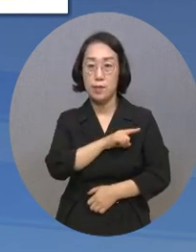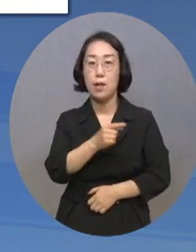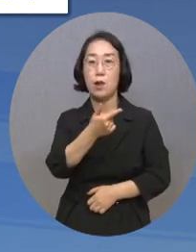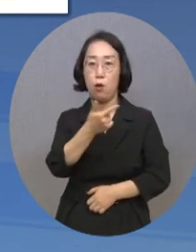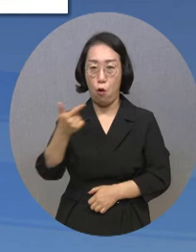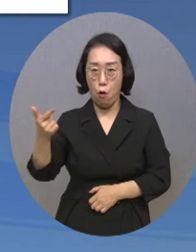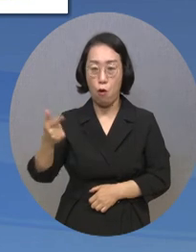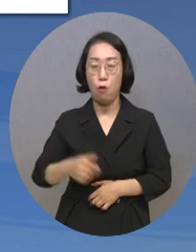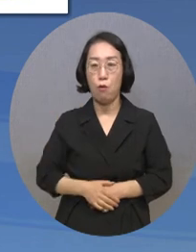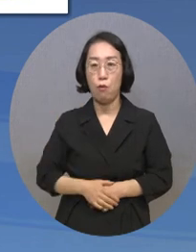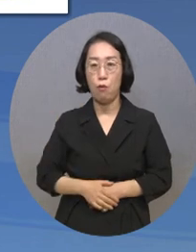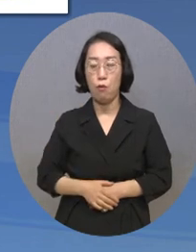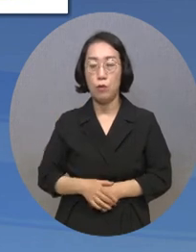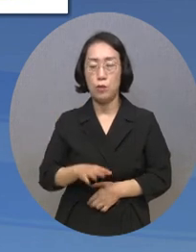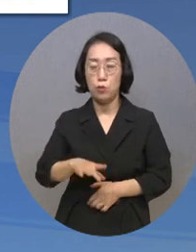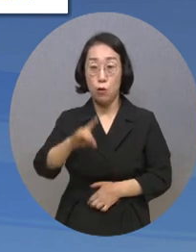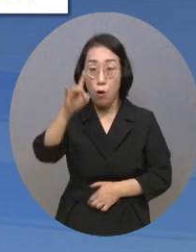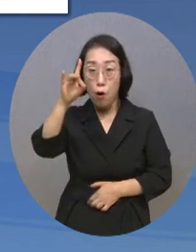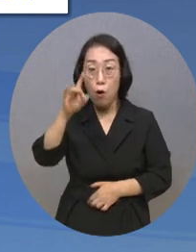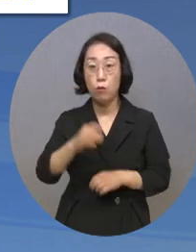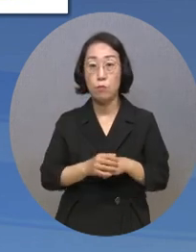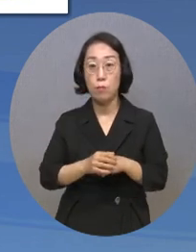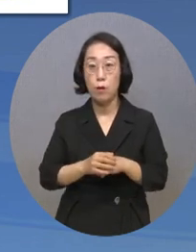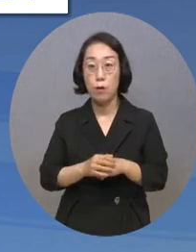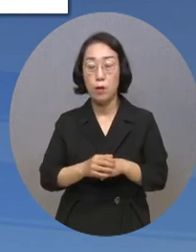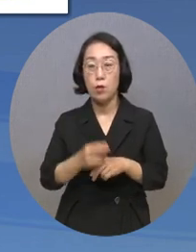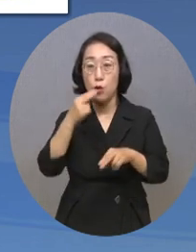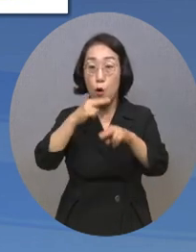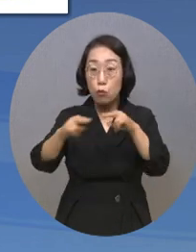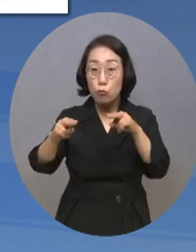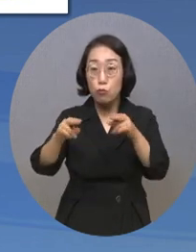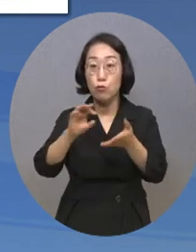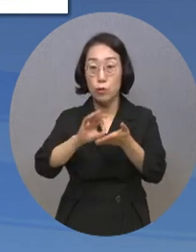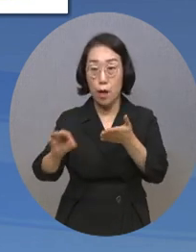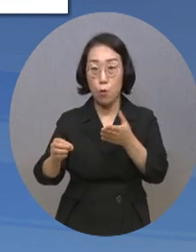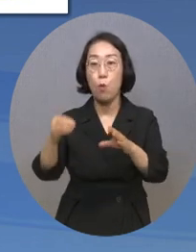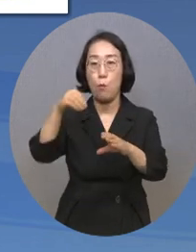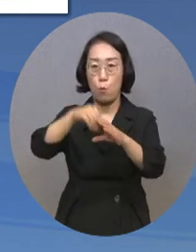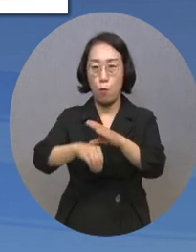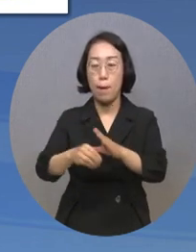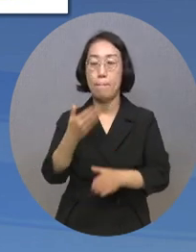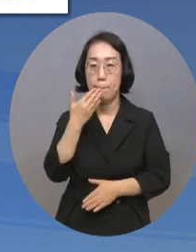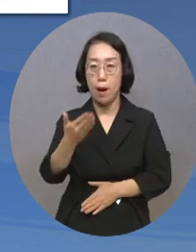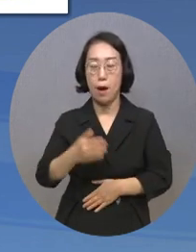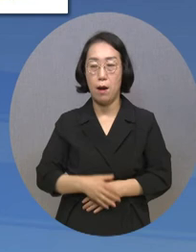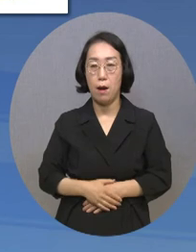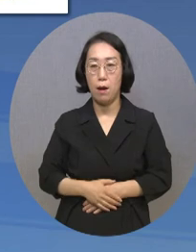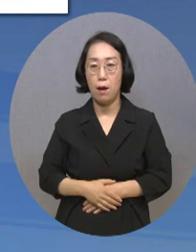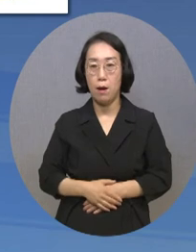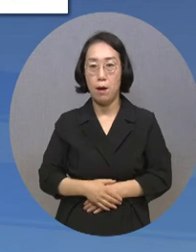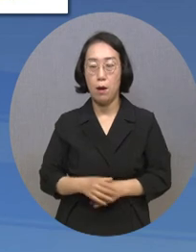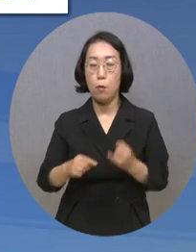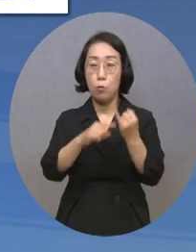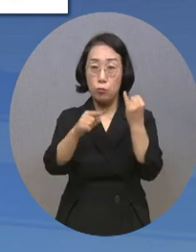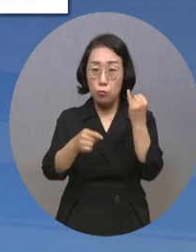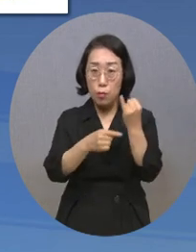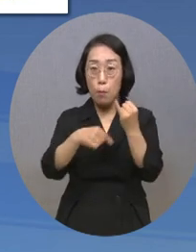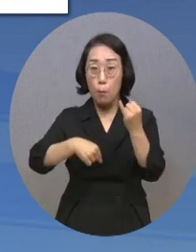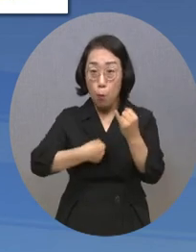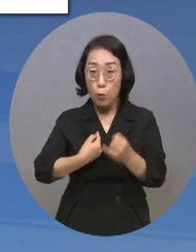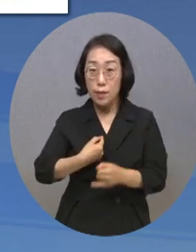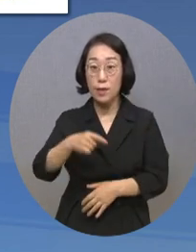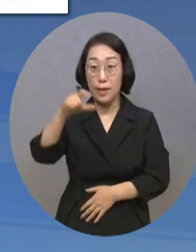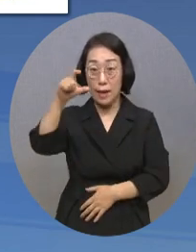최대이며 전국 최초로 사용 범위에 유류비까지 포함했습니다. 교통비는 임산부 본인 명의의